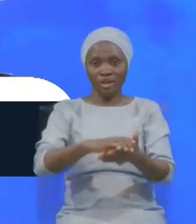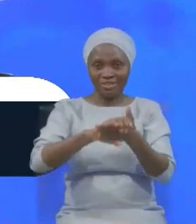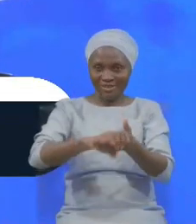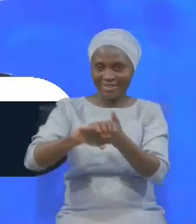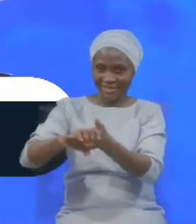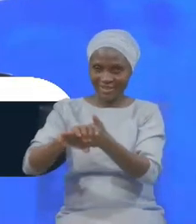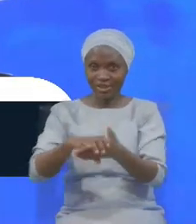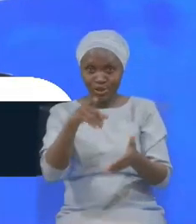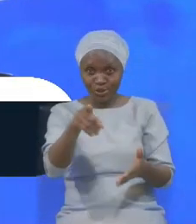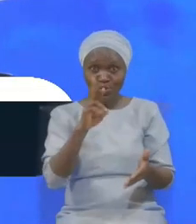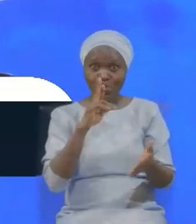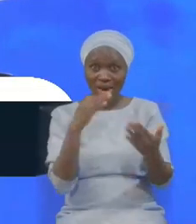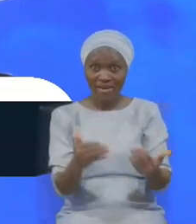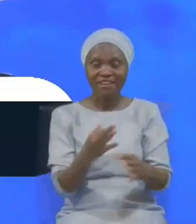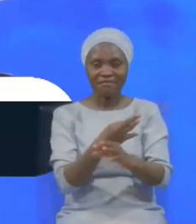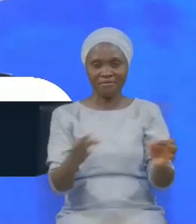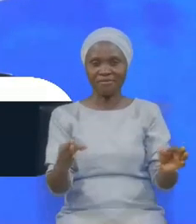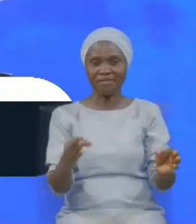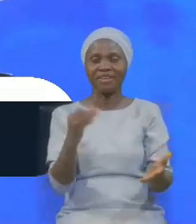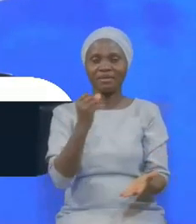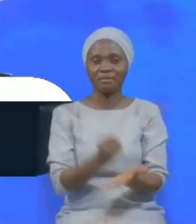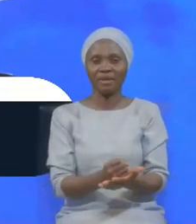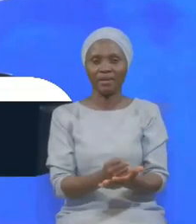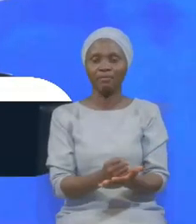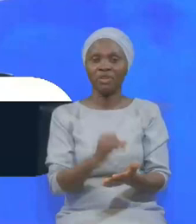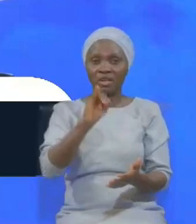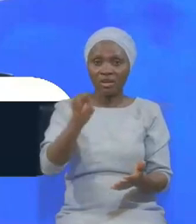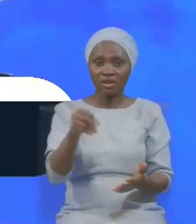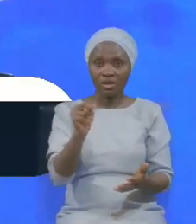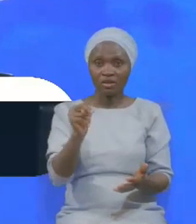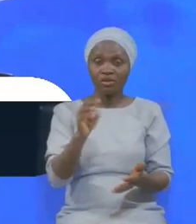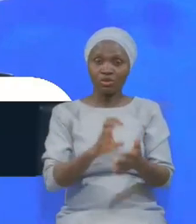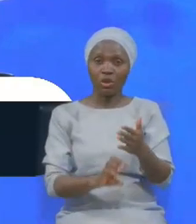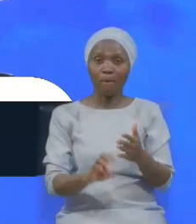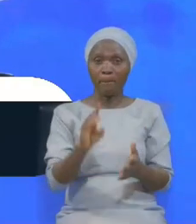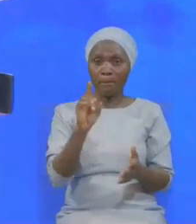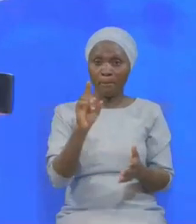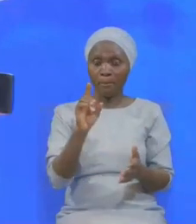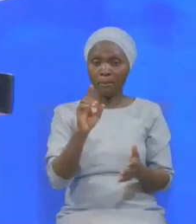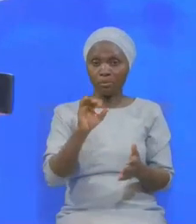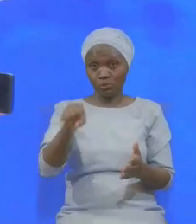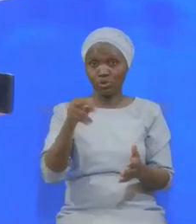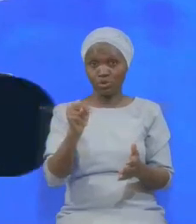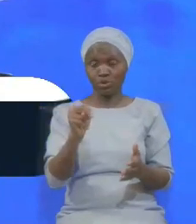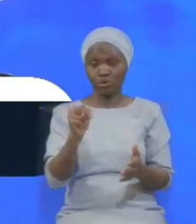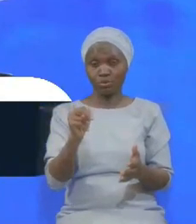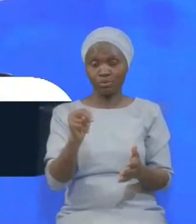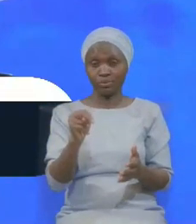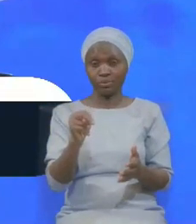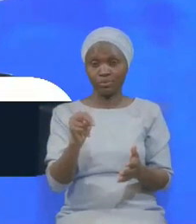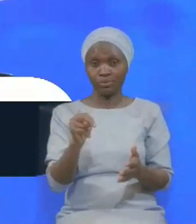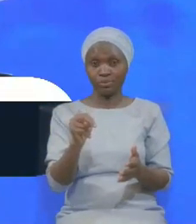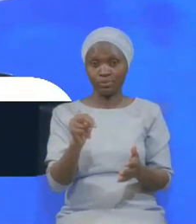Félicitations, vous êtes affranchis. Jean, tout d'abord, la libération de tous